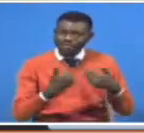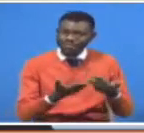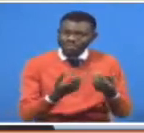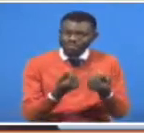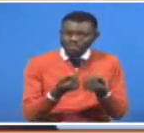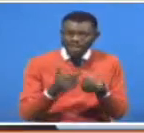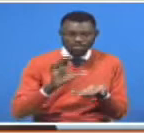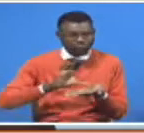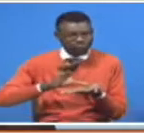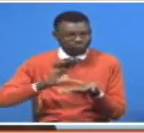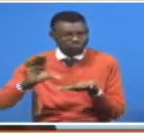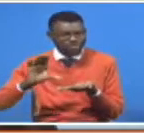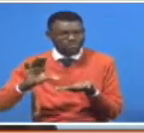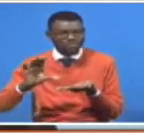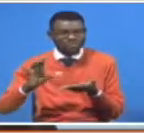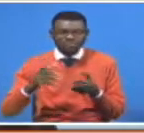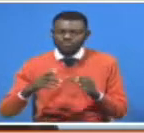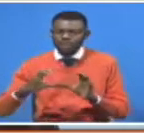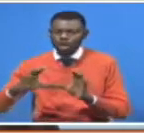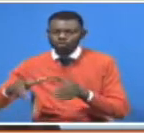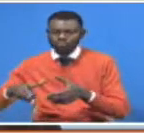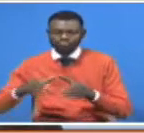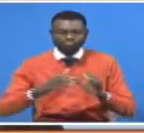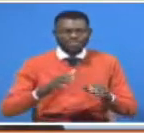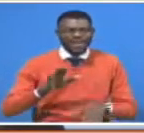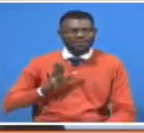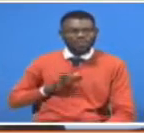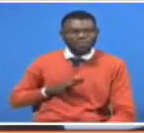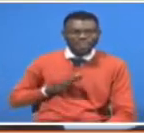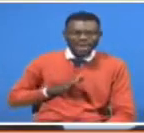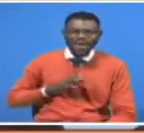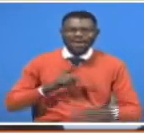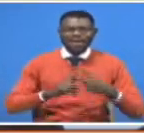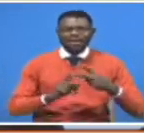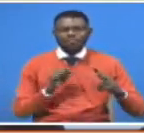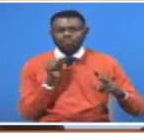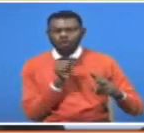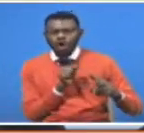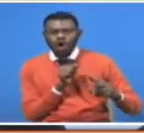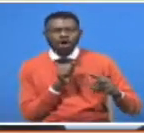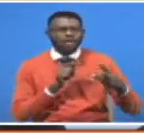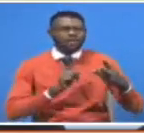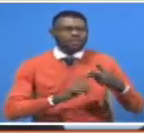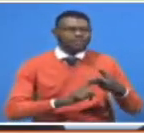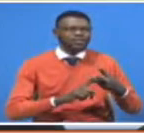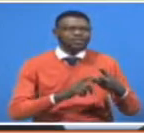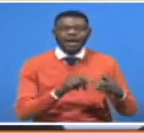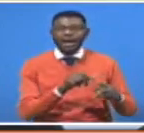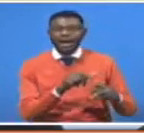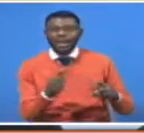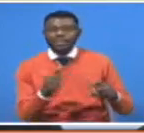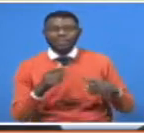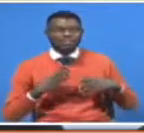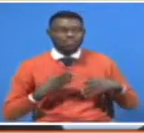fedha kwa vikundi ya kina mama, wazee na wale ambao kwamba ni wengine.